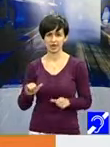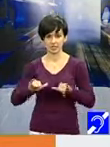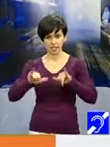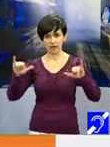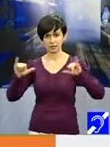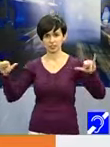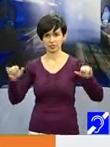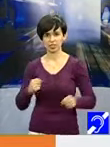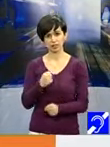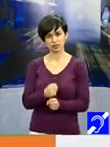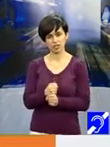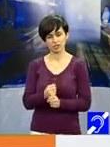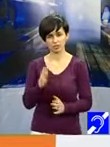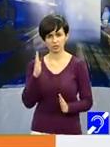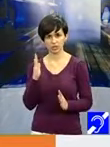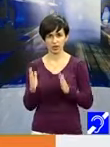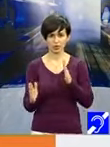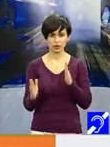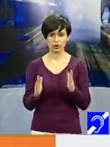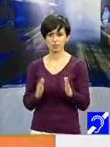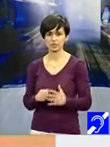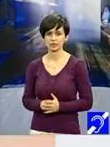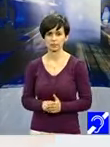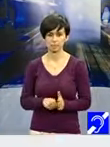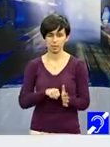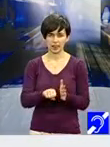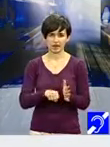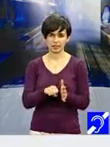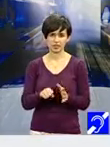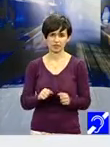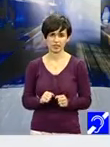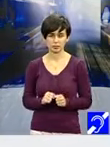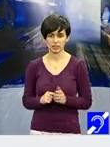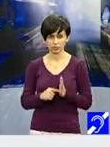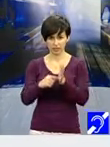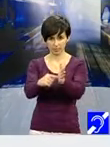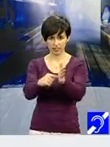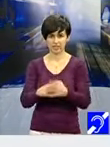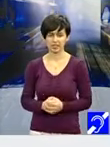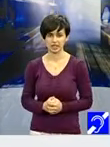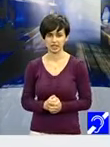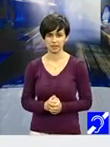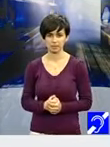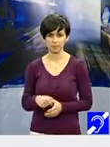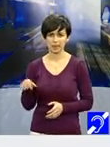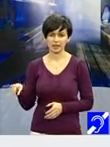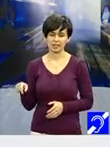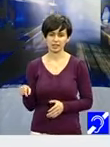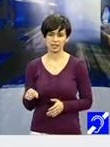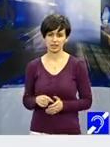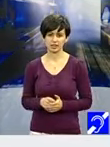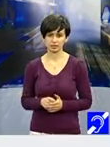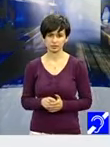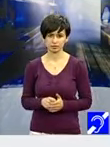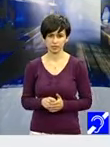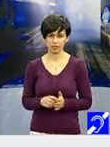opinia... În filmulețul de prezentare, el a fost cel care a desenat robotul nostru, este un filmuleț tare drăguț și